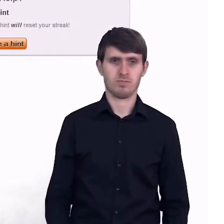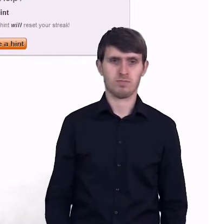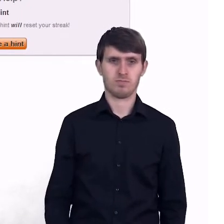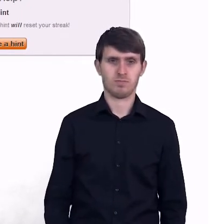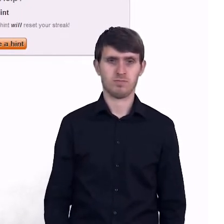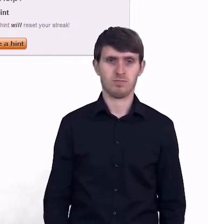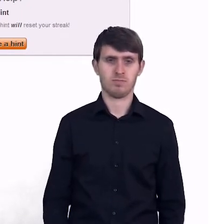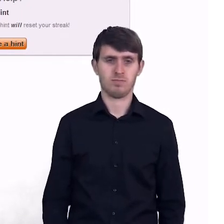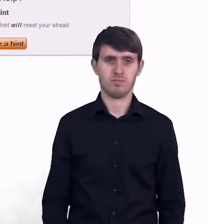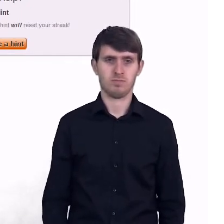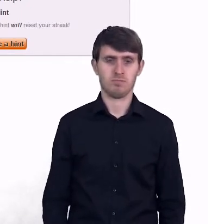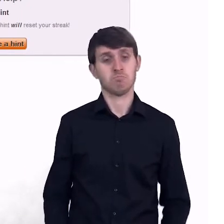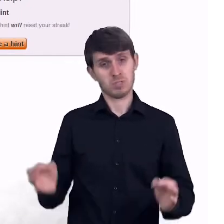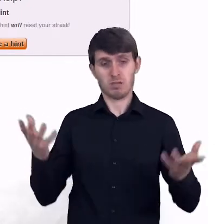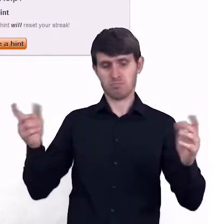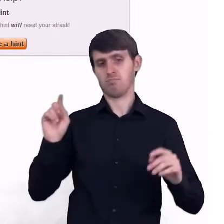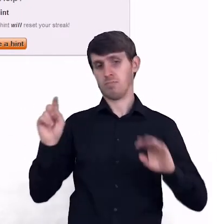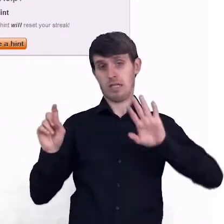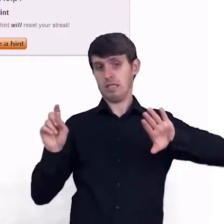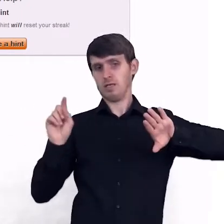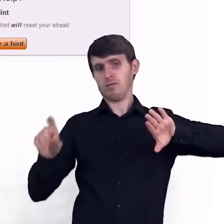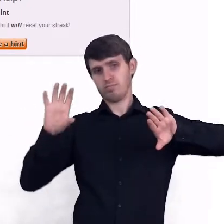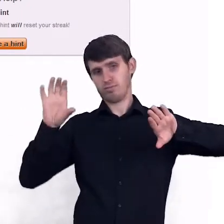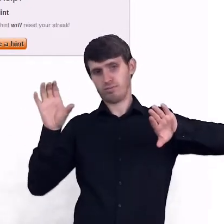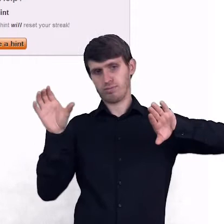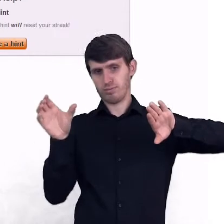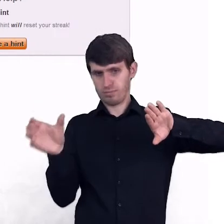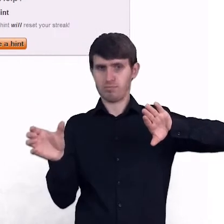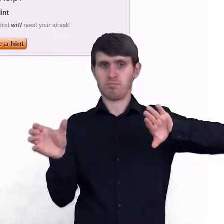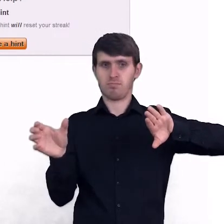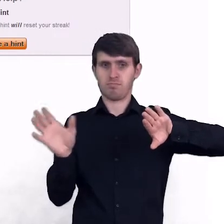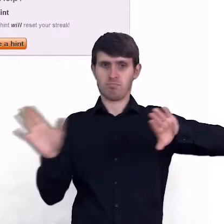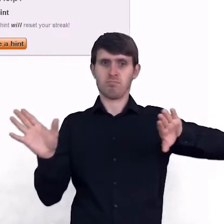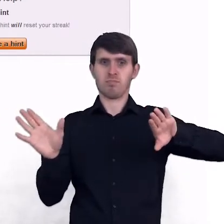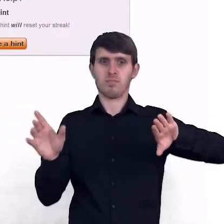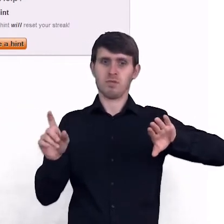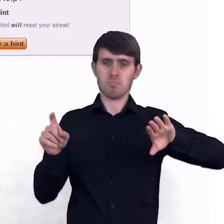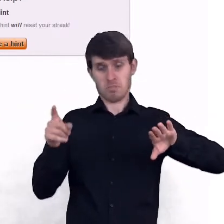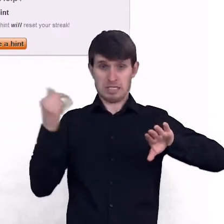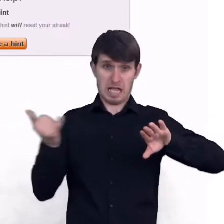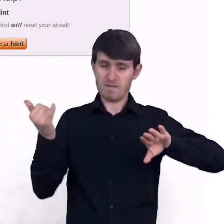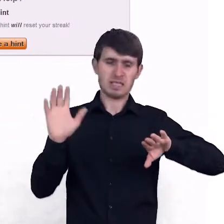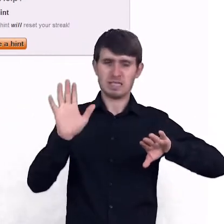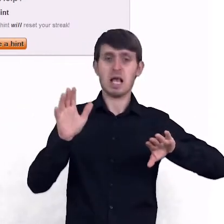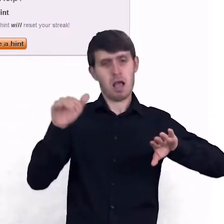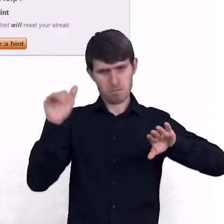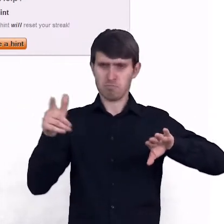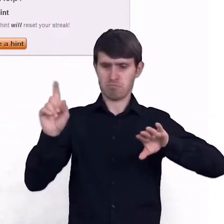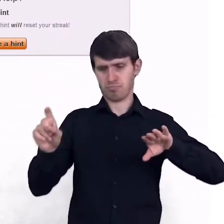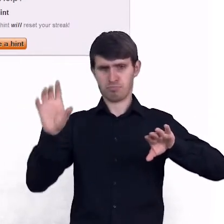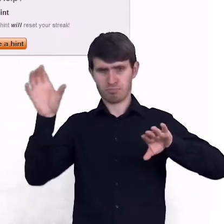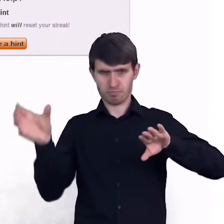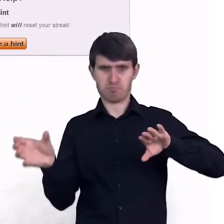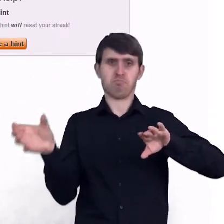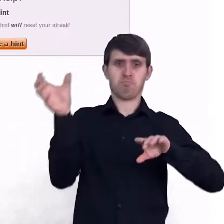Na jednym z ramion tak aby drugie było wewnątrz skali i obrócimy Jeśli to zrobimy Nie zawsze